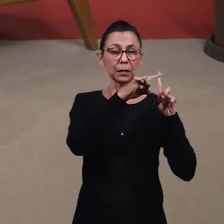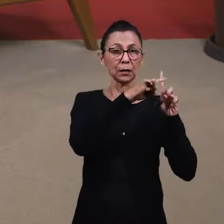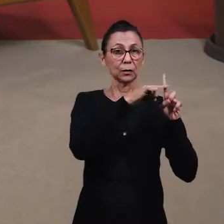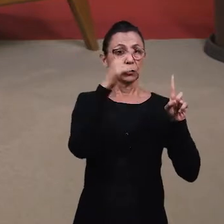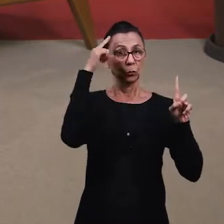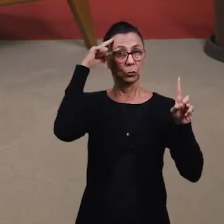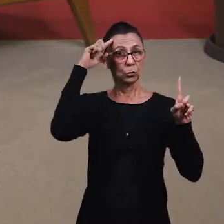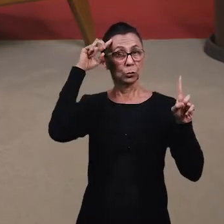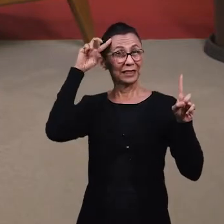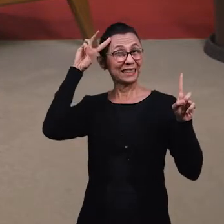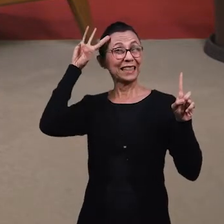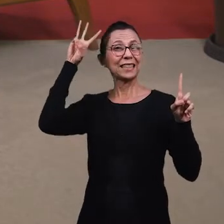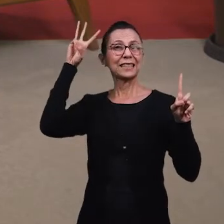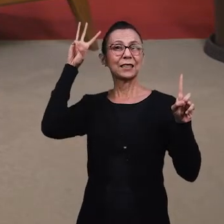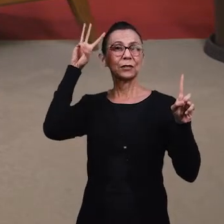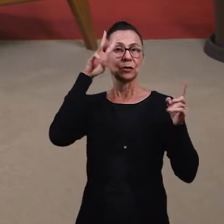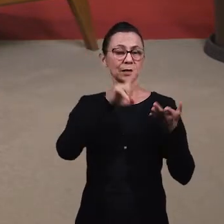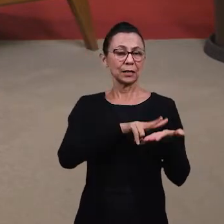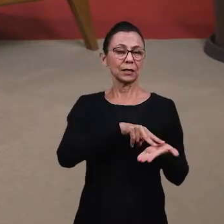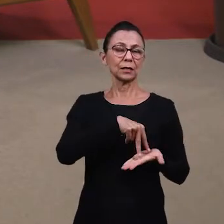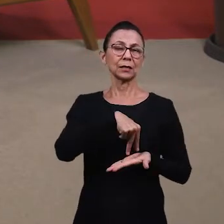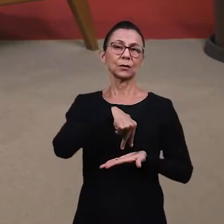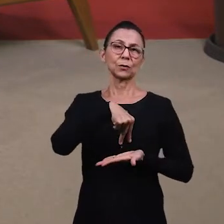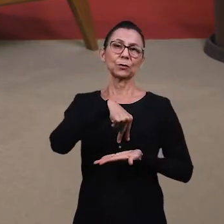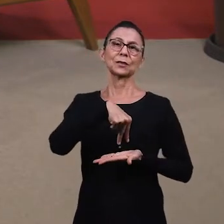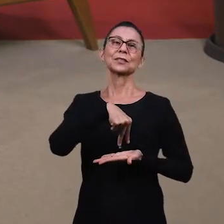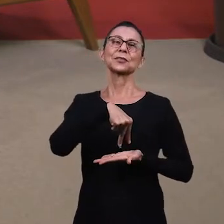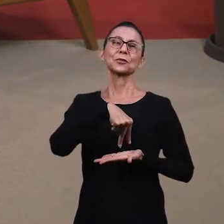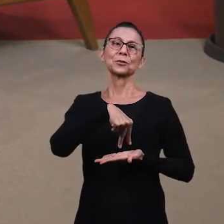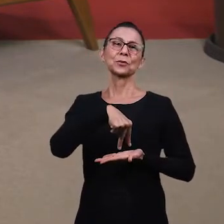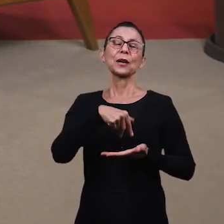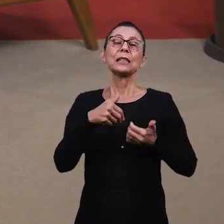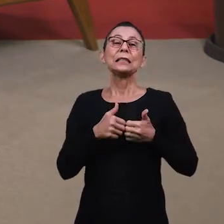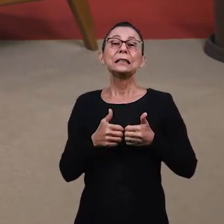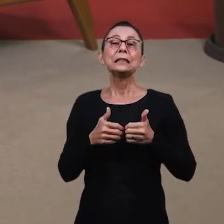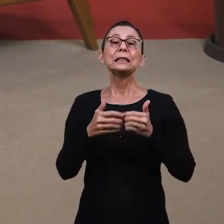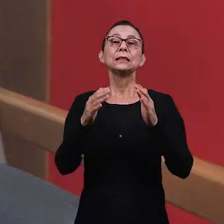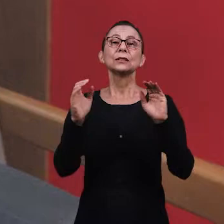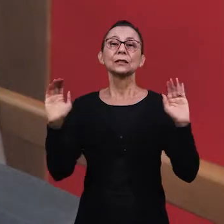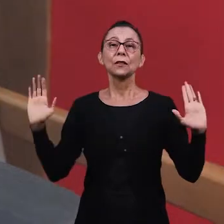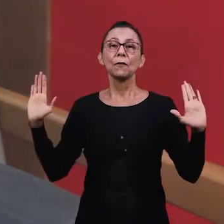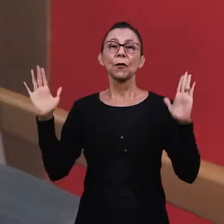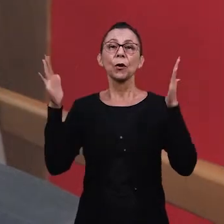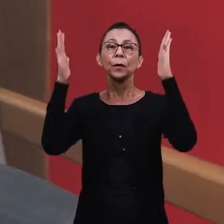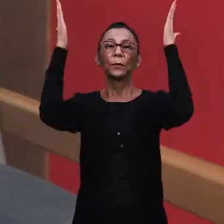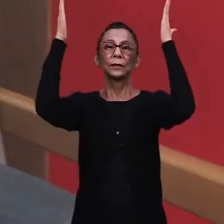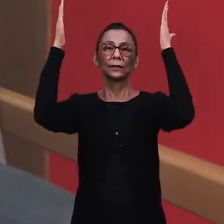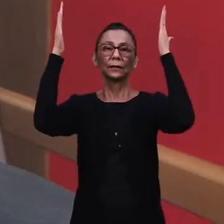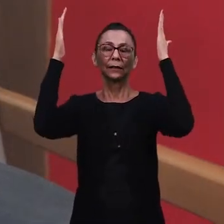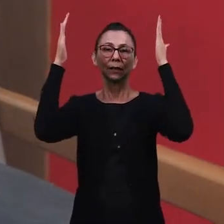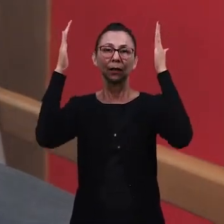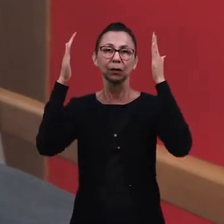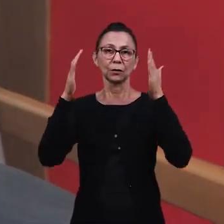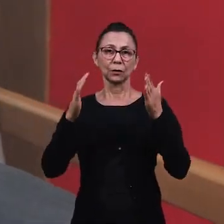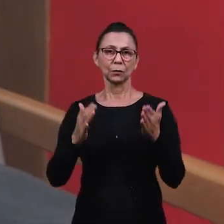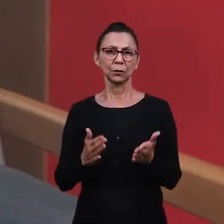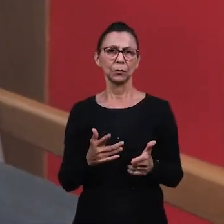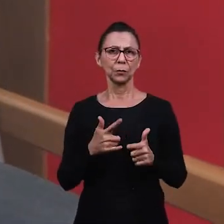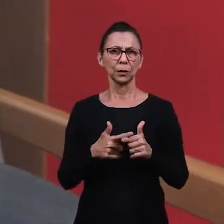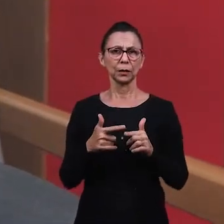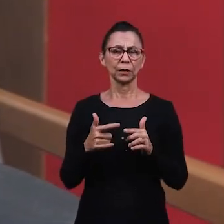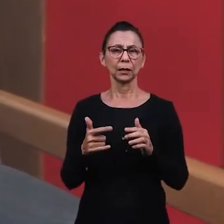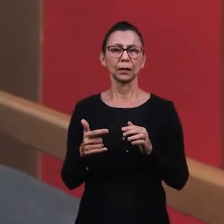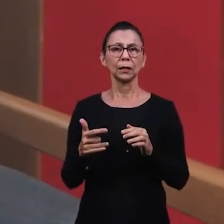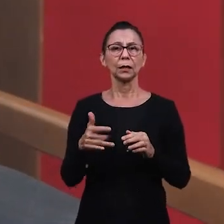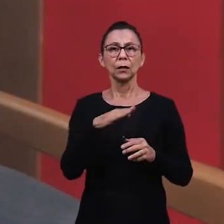mais déjà, dans la résurrection du Seigneur Jésus, il a versé son sang à la croix au troisième jour et il a ressuscité. À